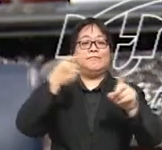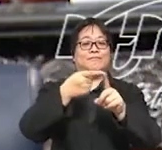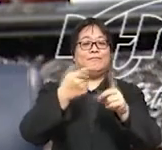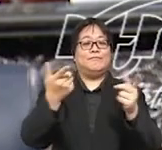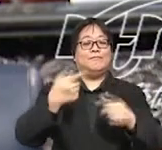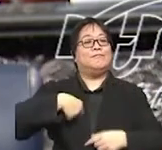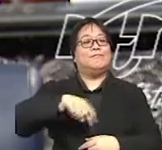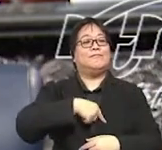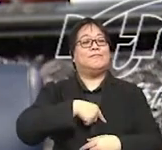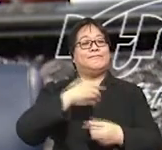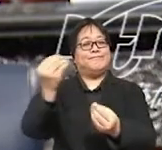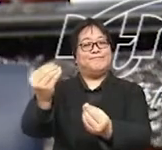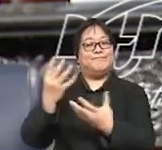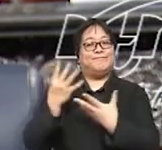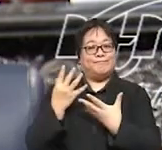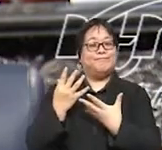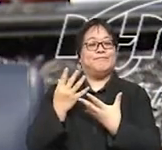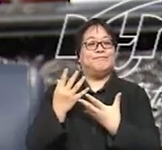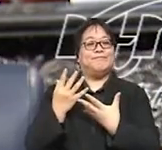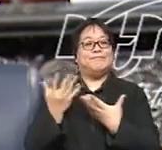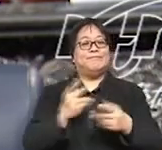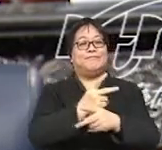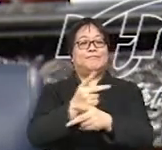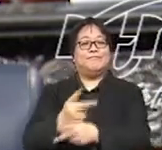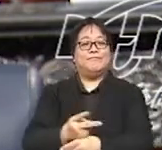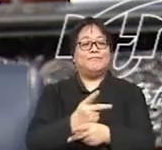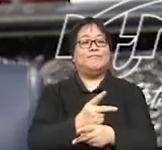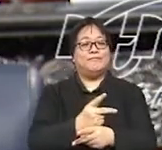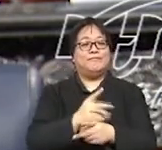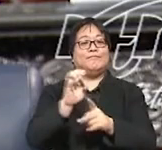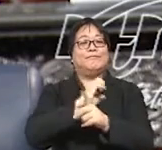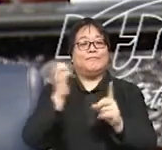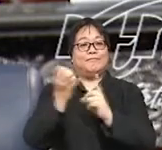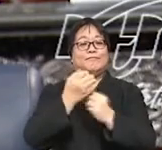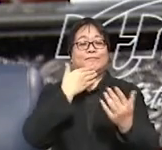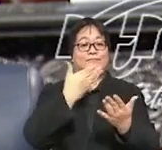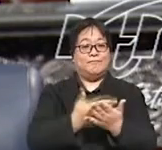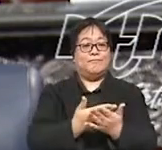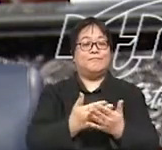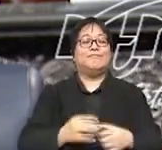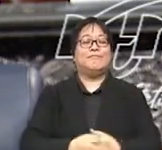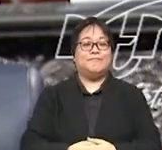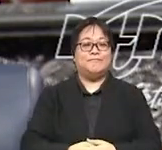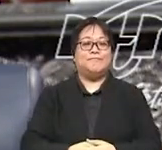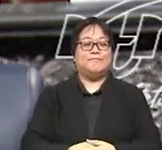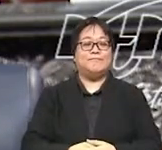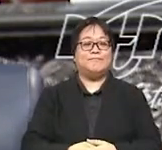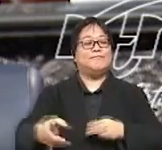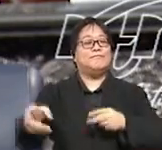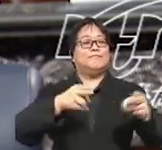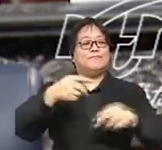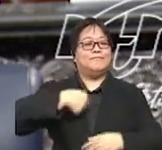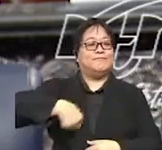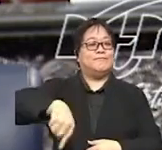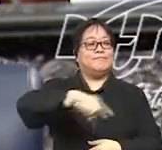kita mendapat maklumat bagi menjaga pos sekitaran yang baik kepada negara kita dalam usai